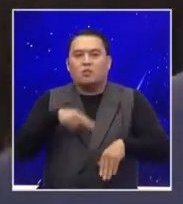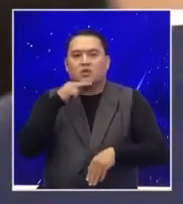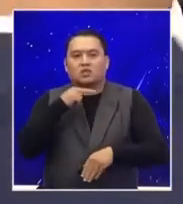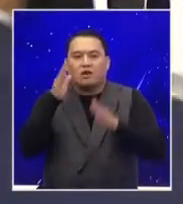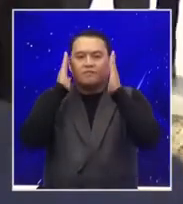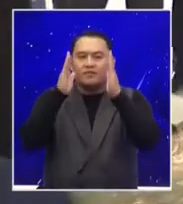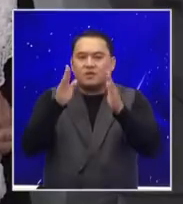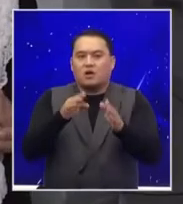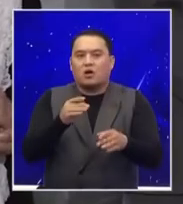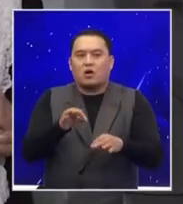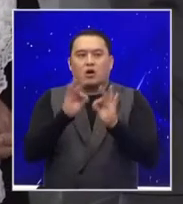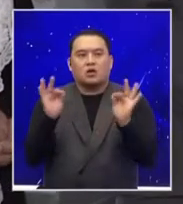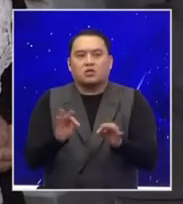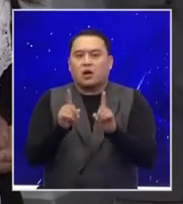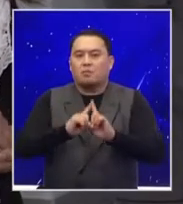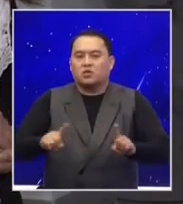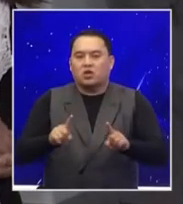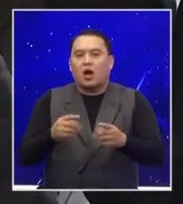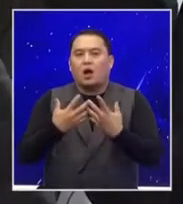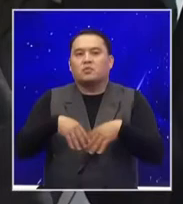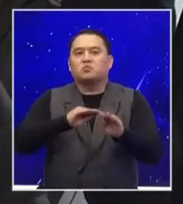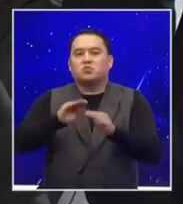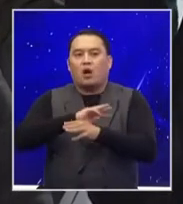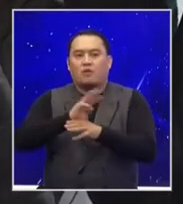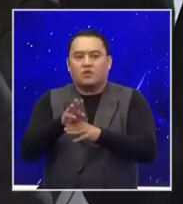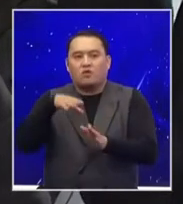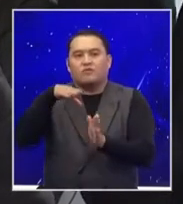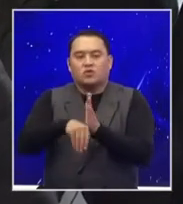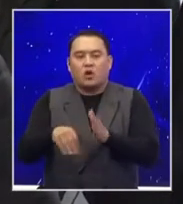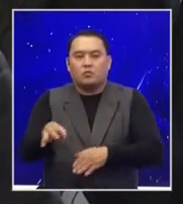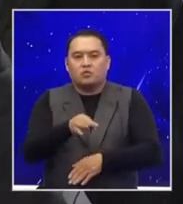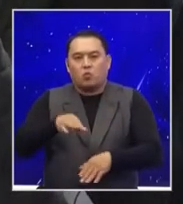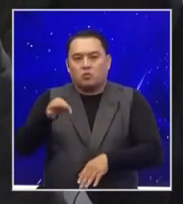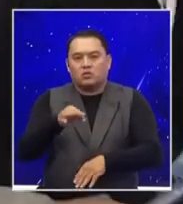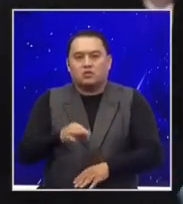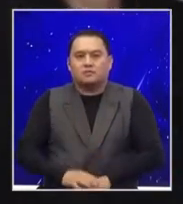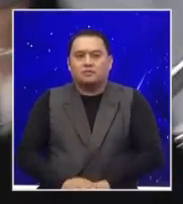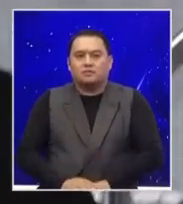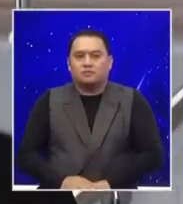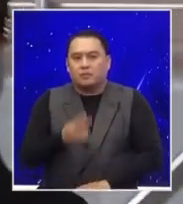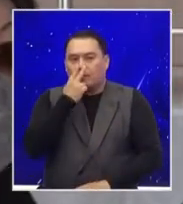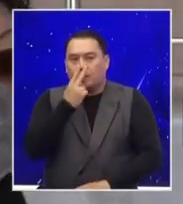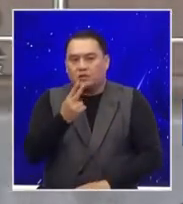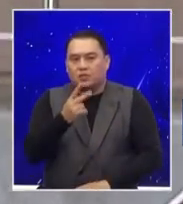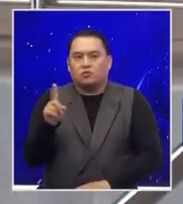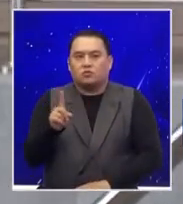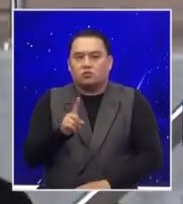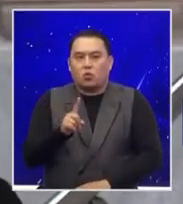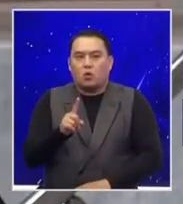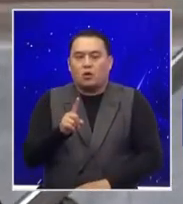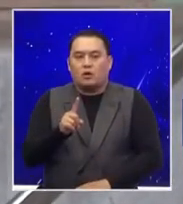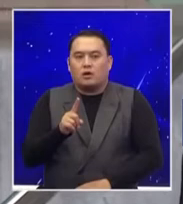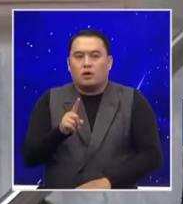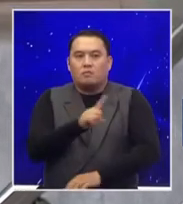внимание на респектабельный облик и оснащение объекта, отметив вклад главы Алматинской области. Посмотрел, сейчас инфекционную